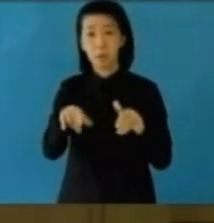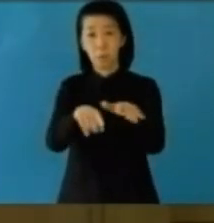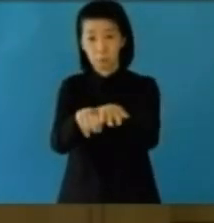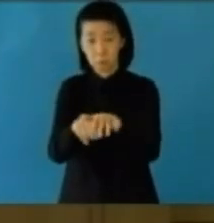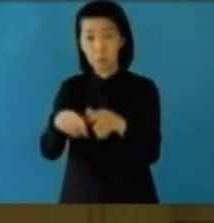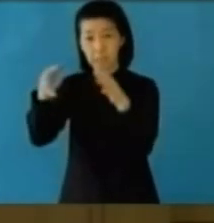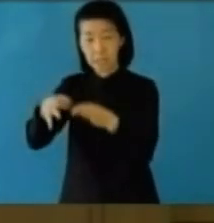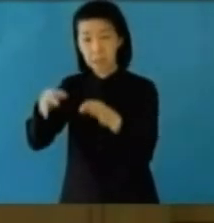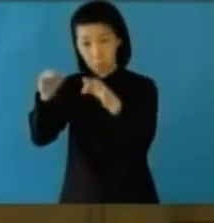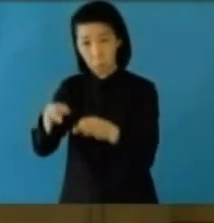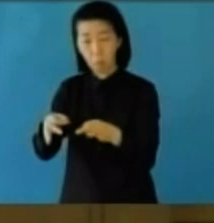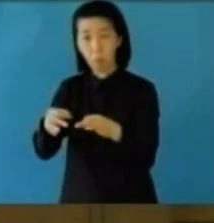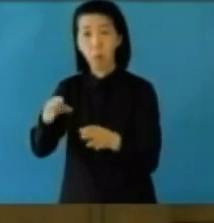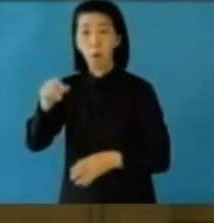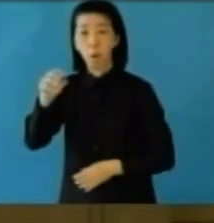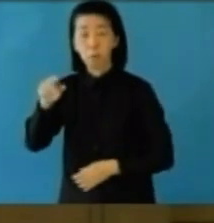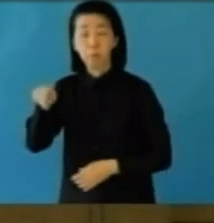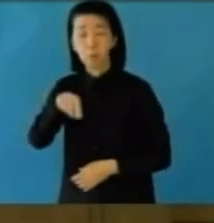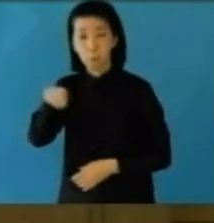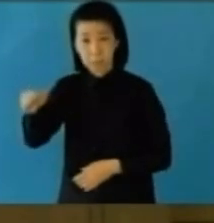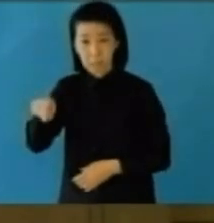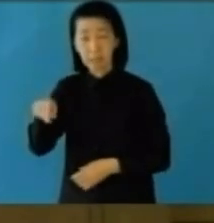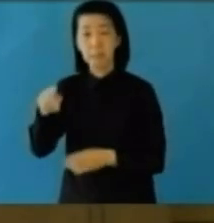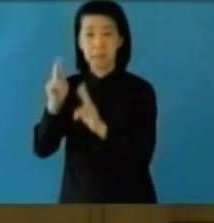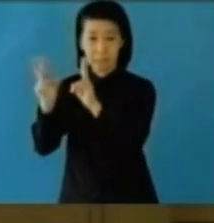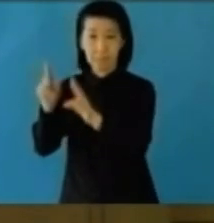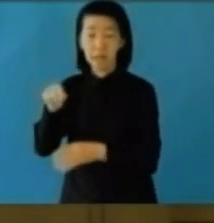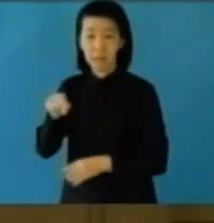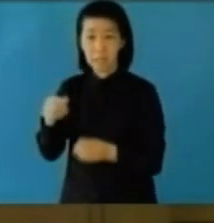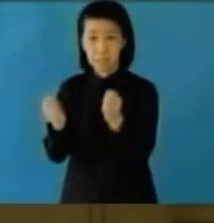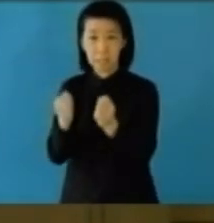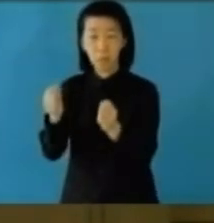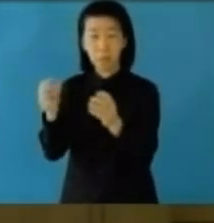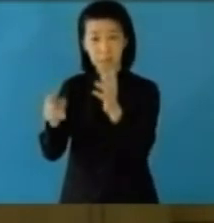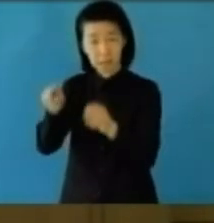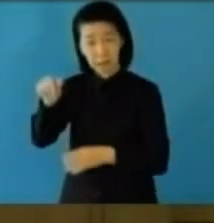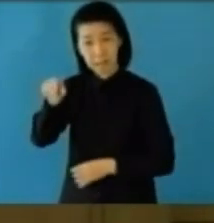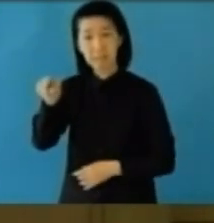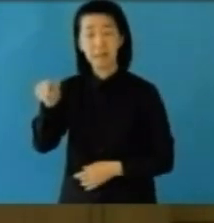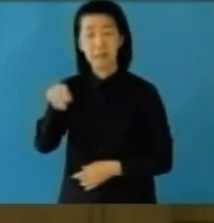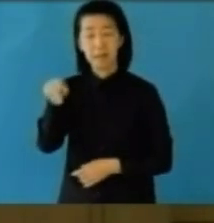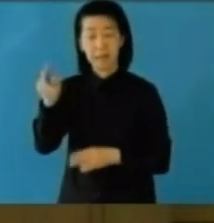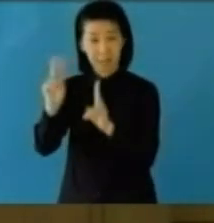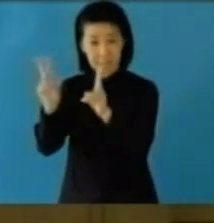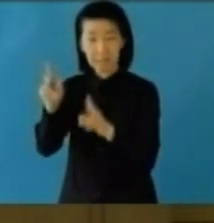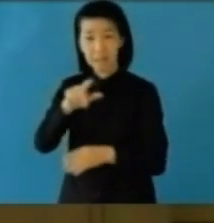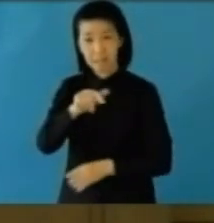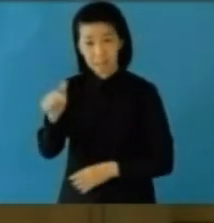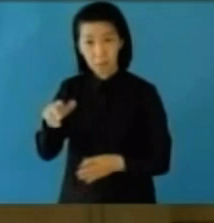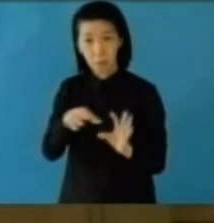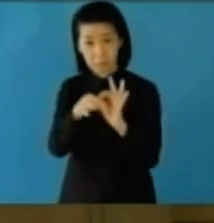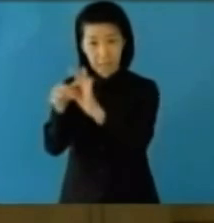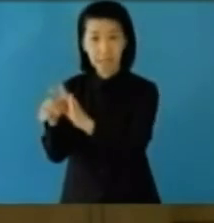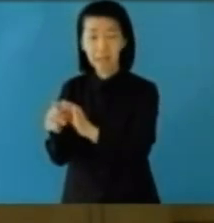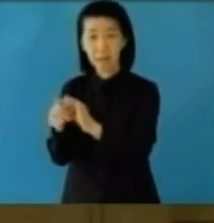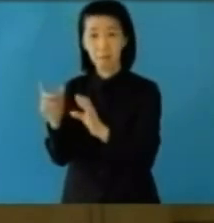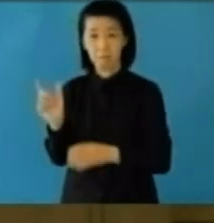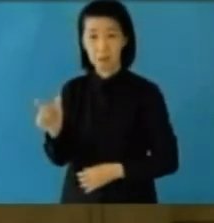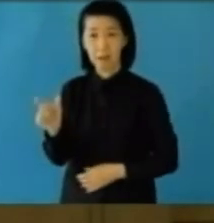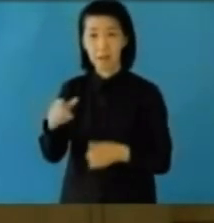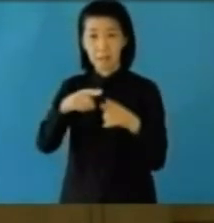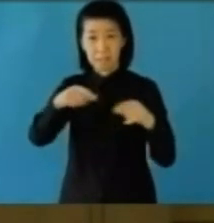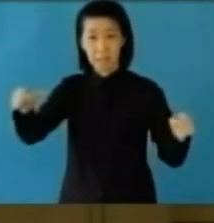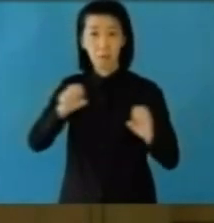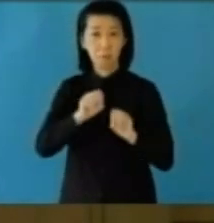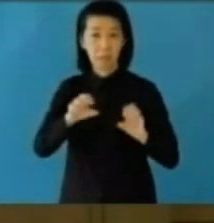そして建設業など事業者等と、まあ、企業誘致やフォローアップの推進のためにですね、この連携体制を構築して、まあ、全国に発信